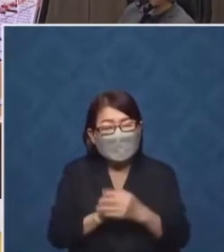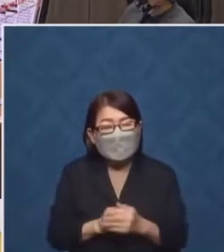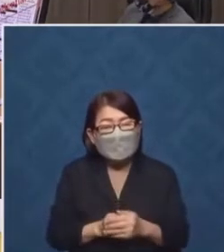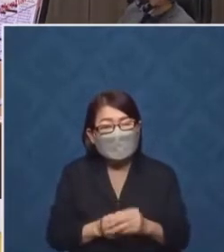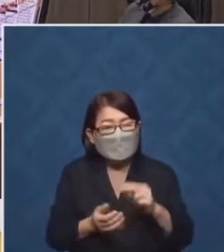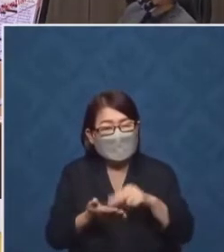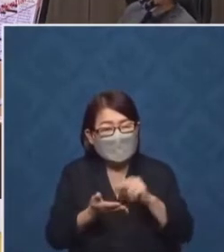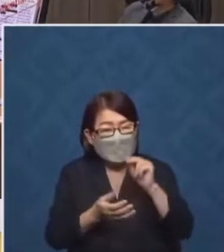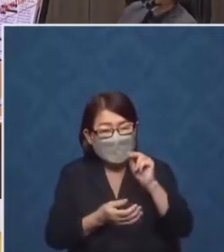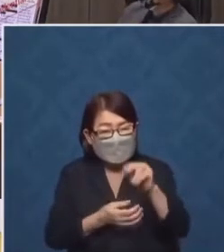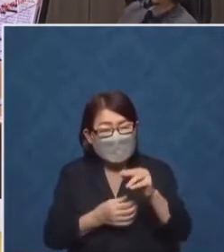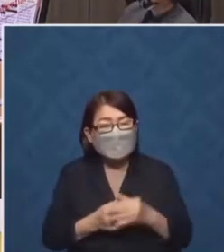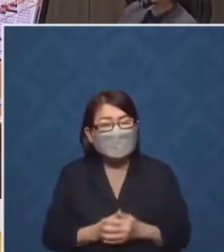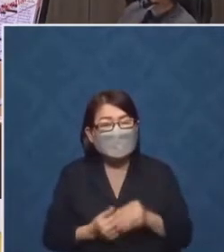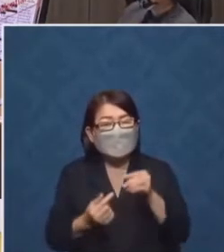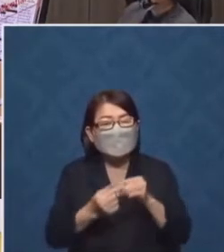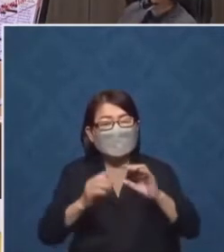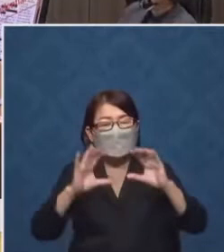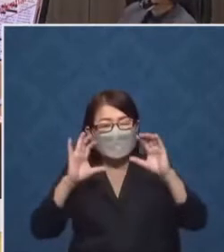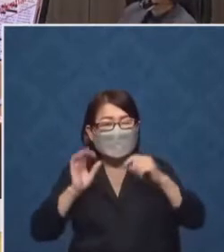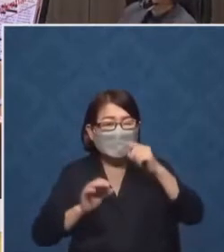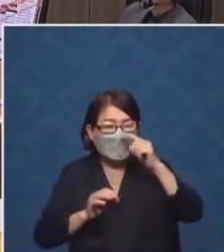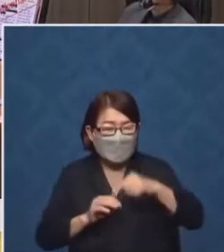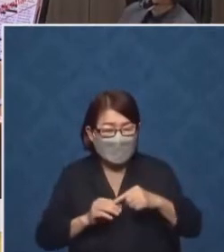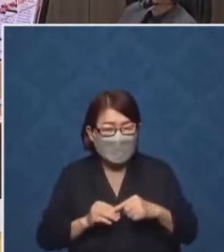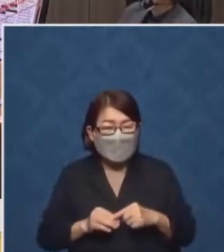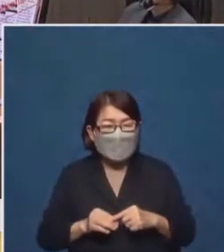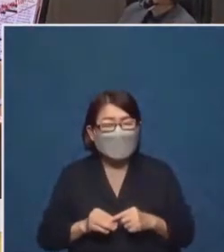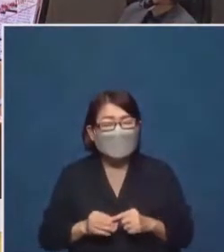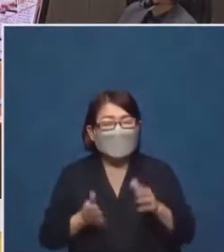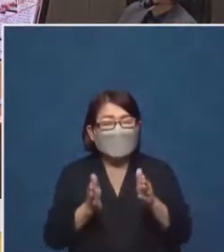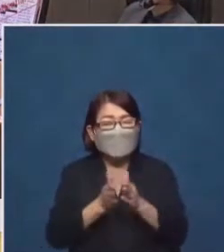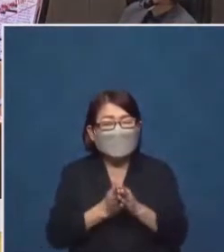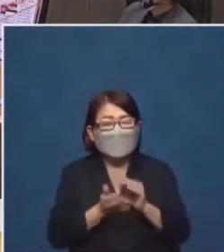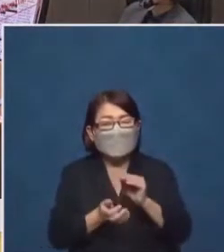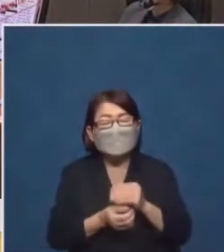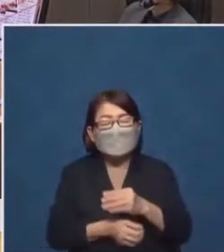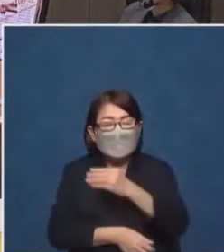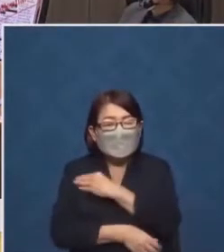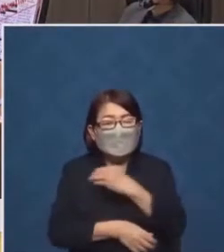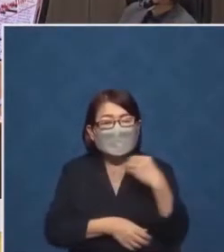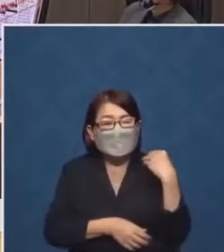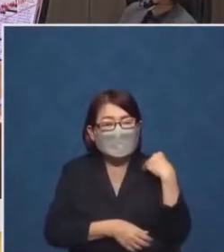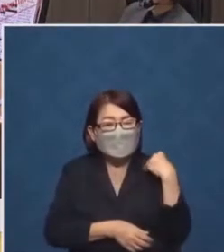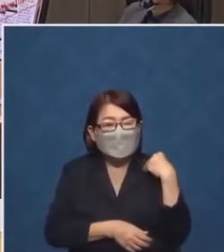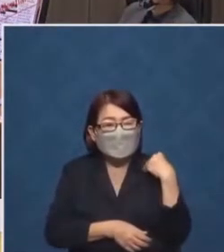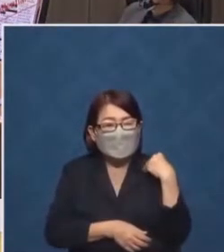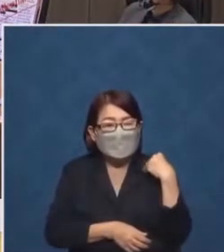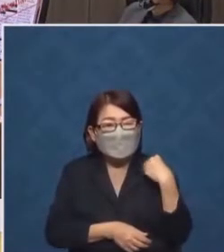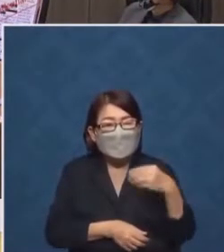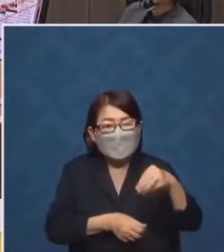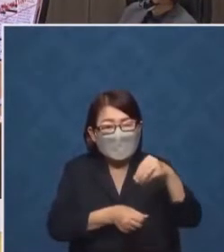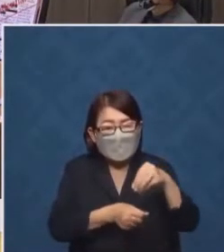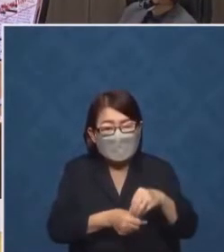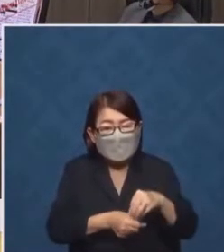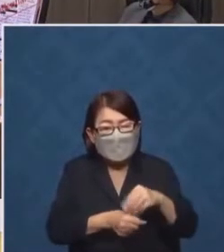รัฐบาลไทย กับสถานทูดในประเทศทมีการป Shan